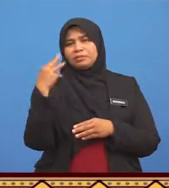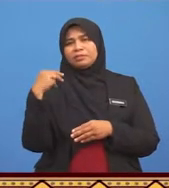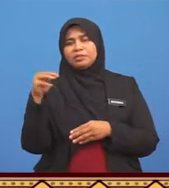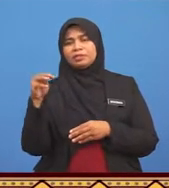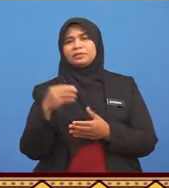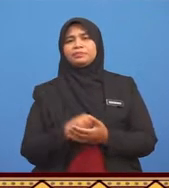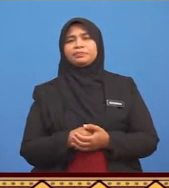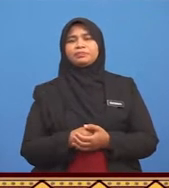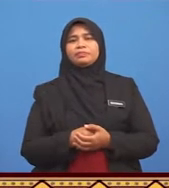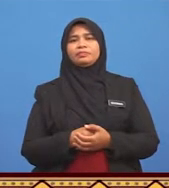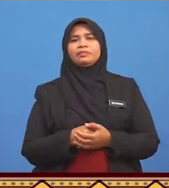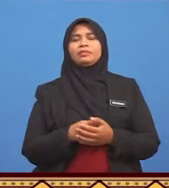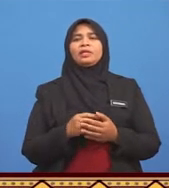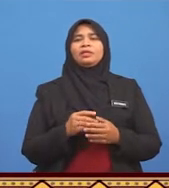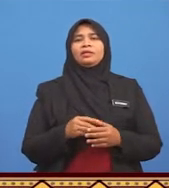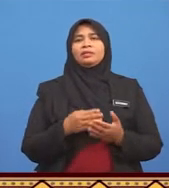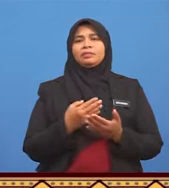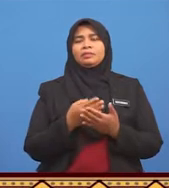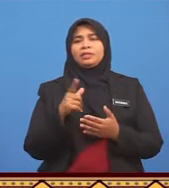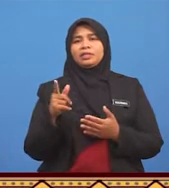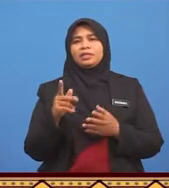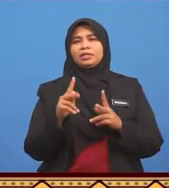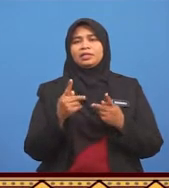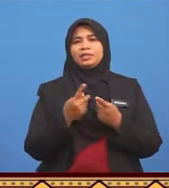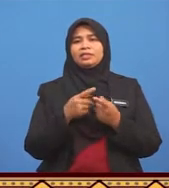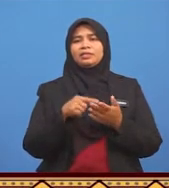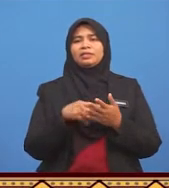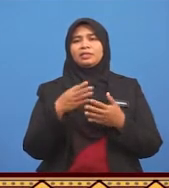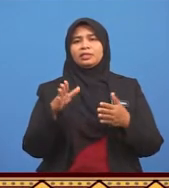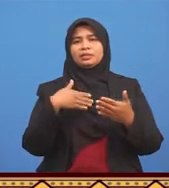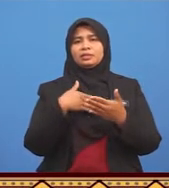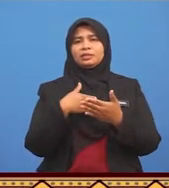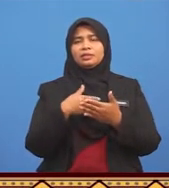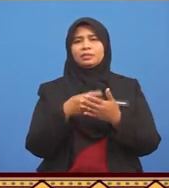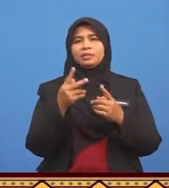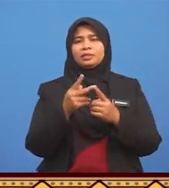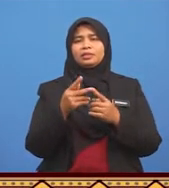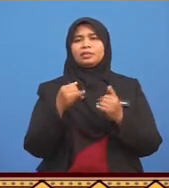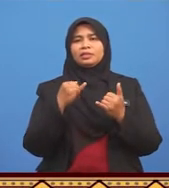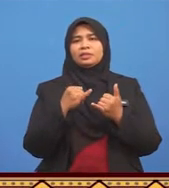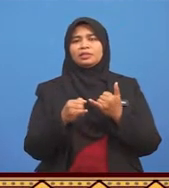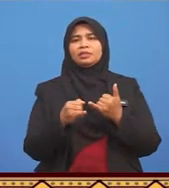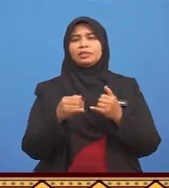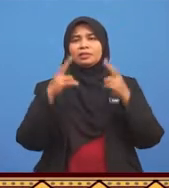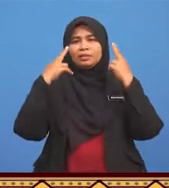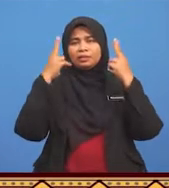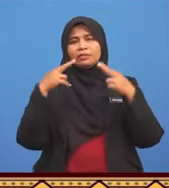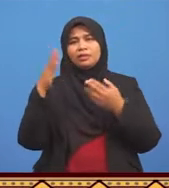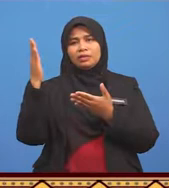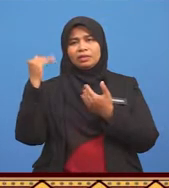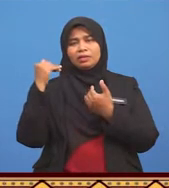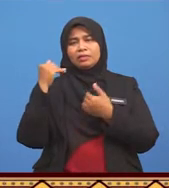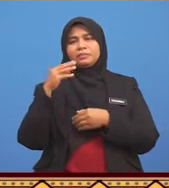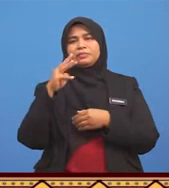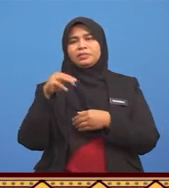murid-murid, kelas pendidikan syariah Islamiah kita telah sampai ke penghujungnya. Ustazah